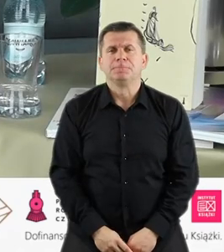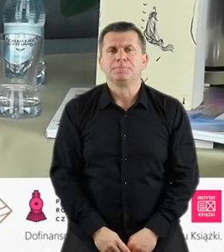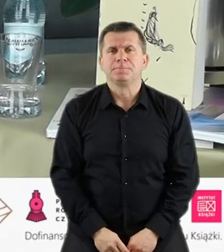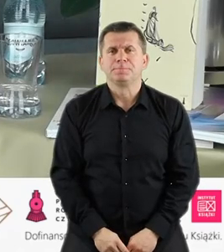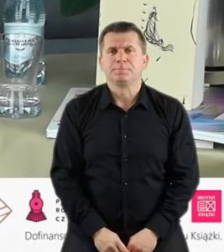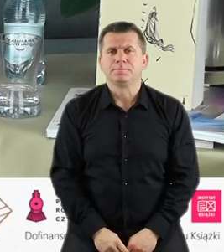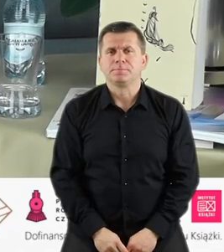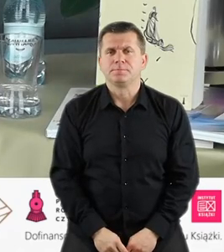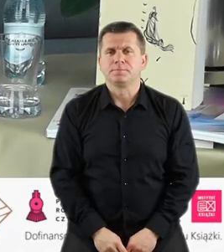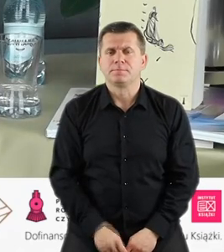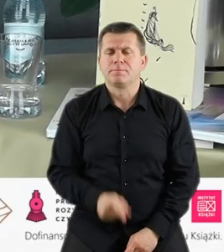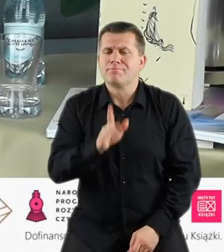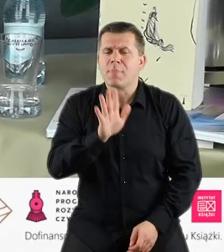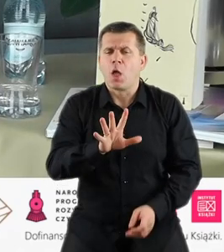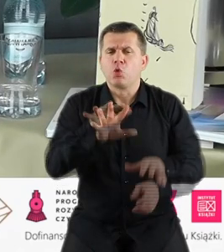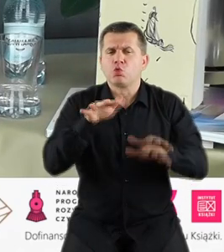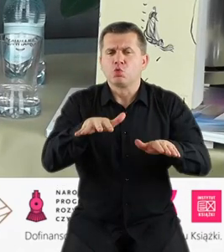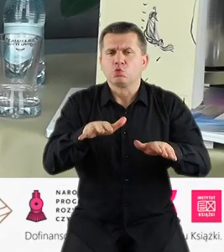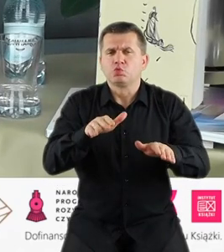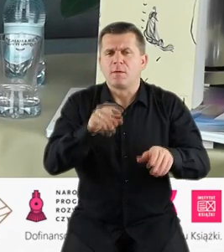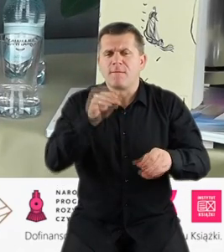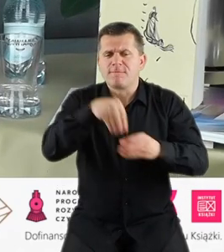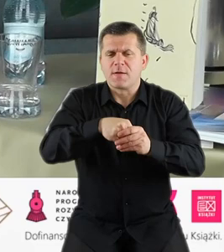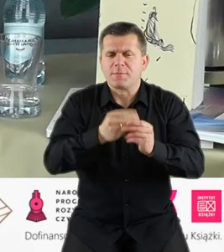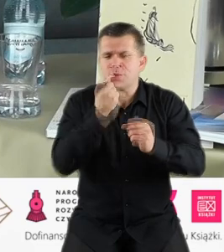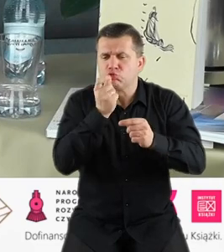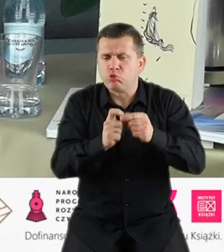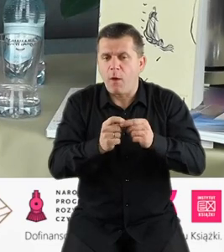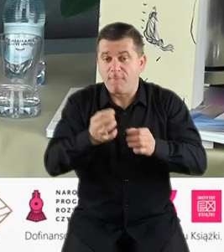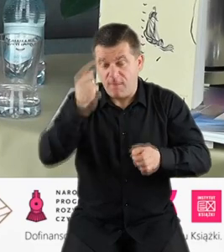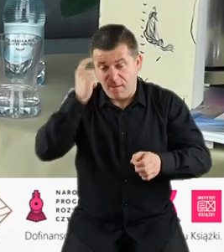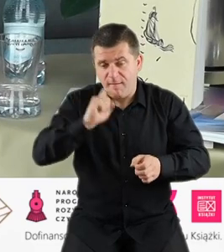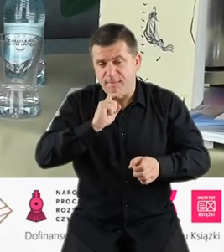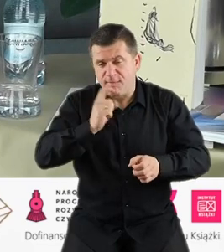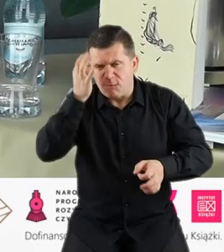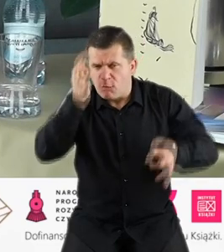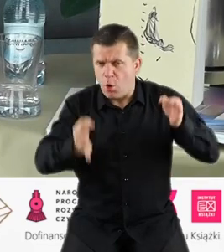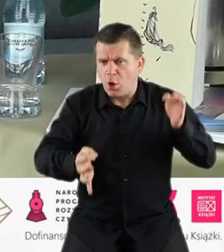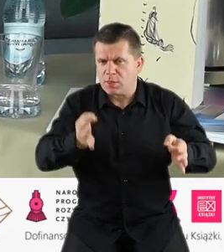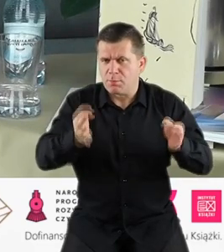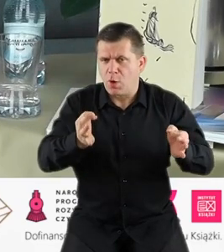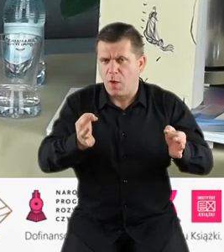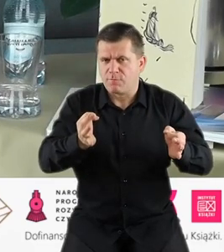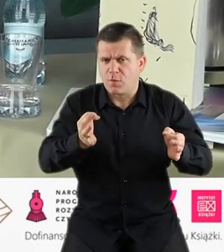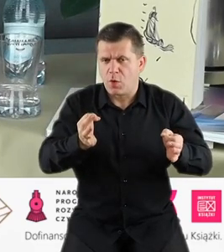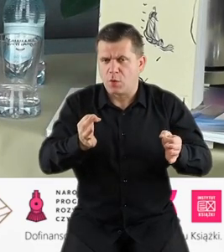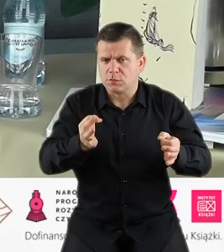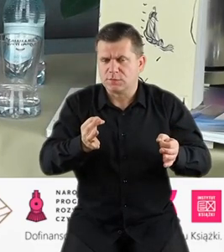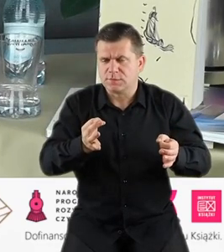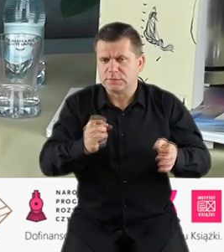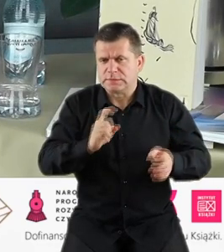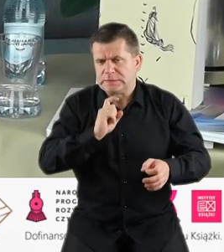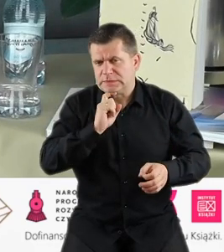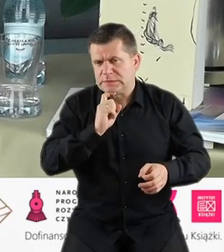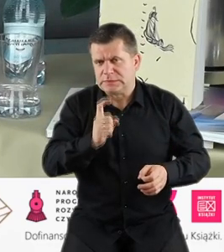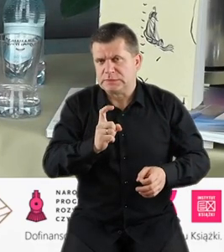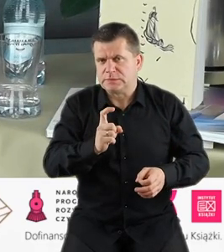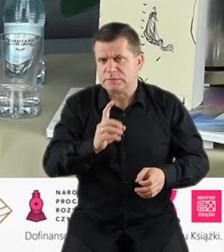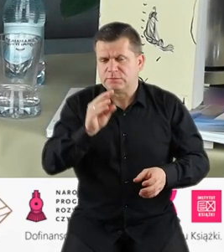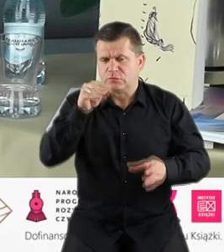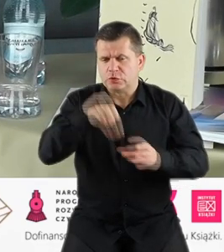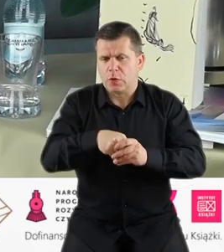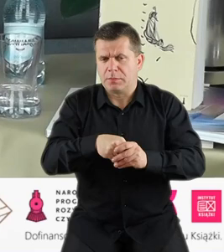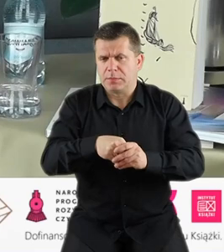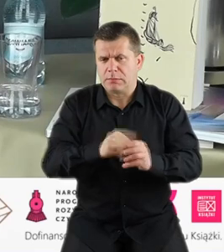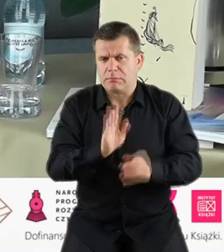że wyrażały dużo tej wątpliwości w słowo, w język. Taką wątpliwość nosi w